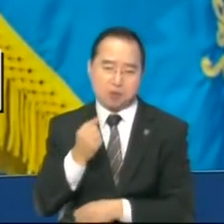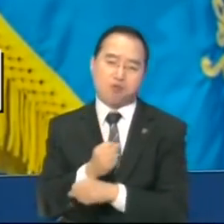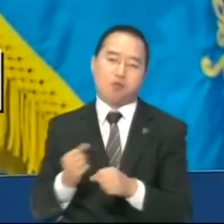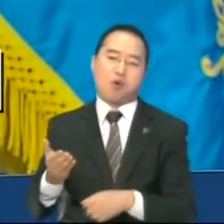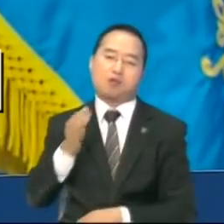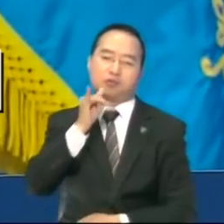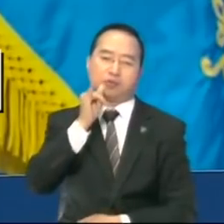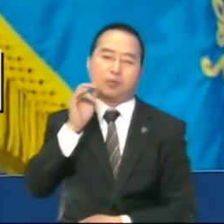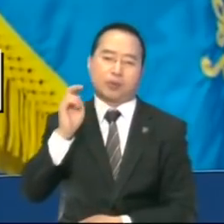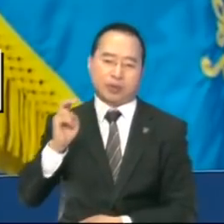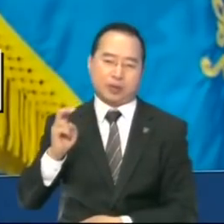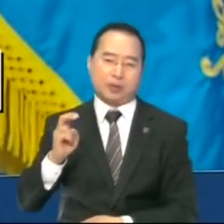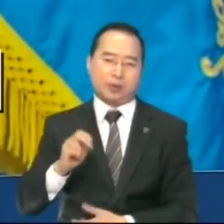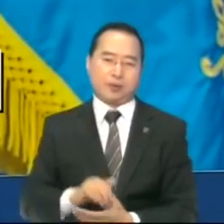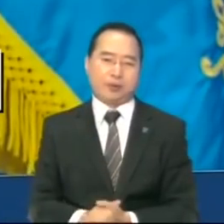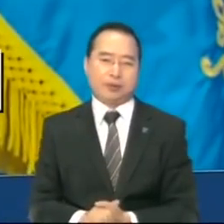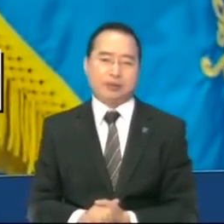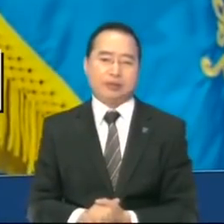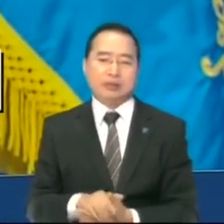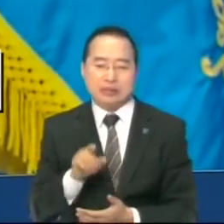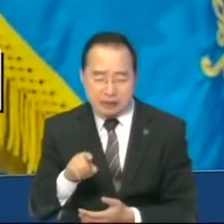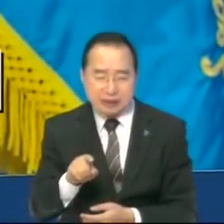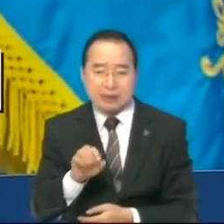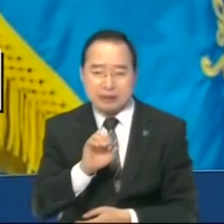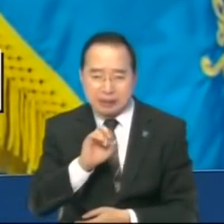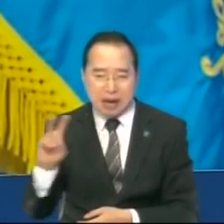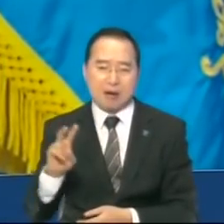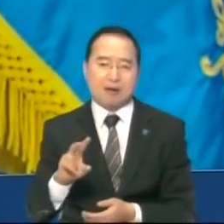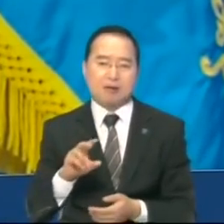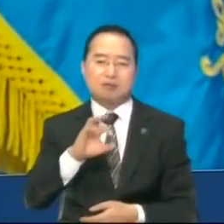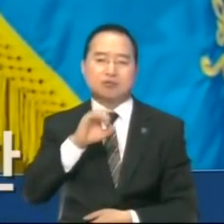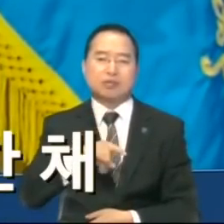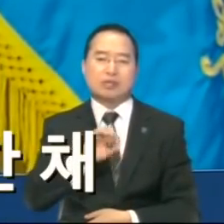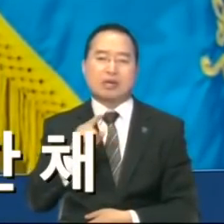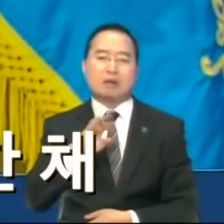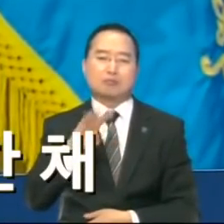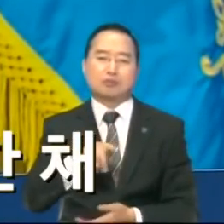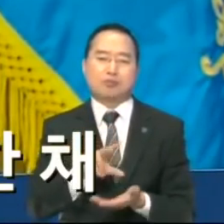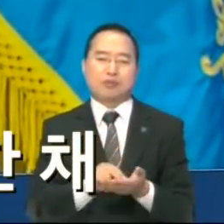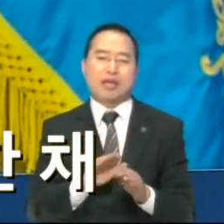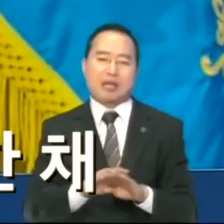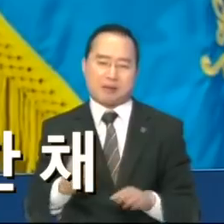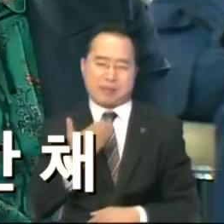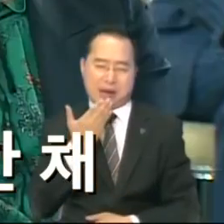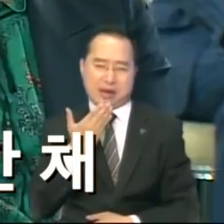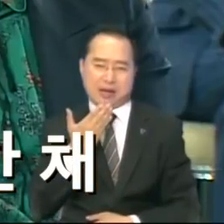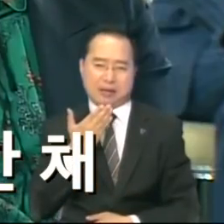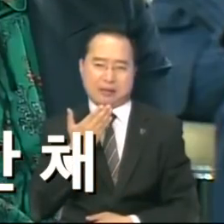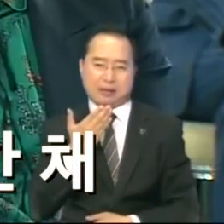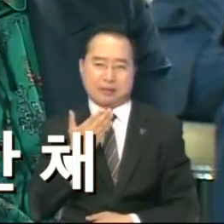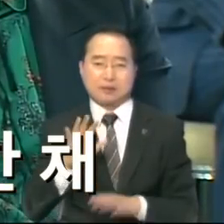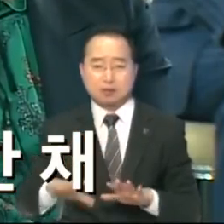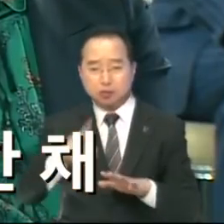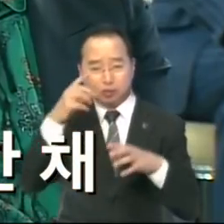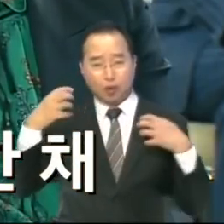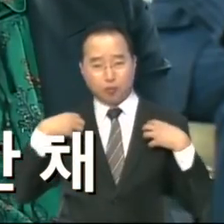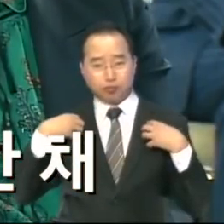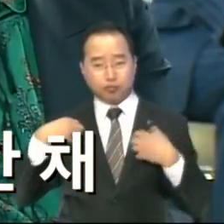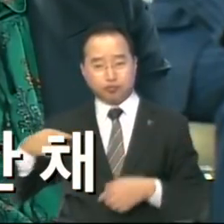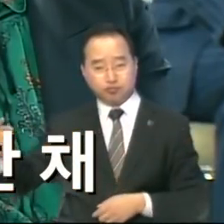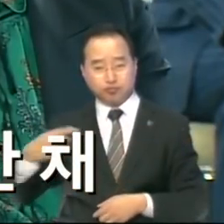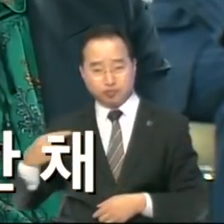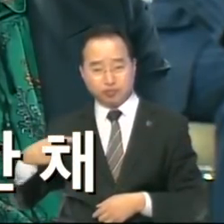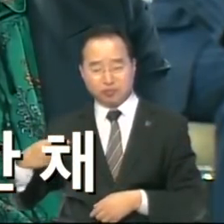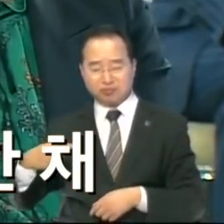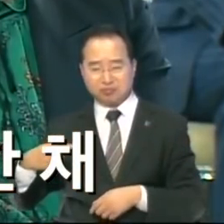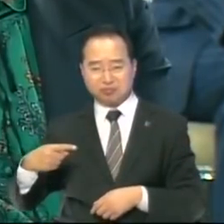그것이 완전한 위안부 문제의 해결이라고 생각합니다. 그렇게 해결되어야 하는 것이지 정부와 정부 간에